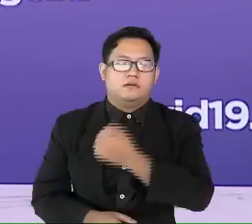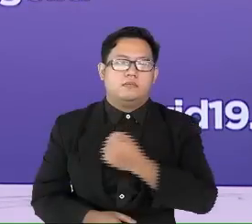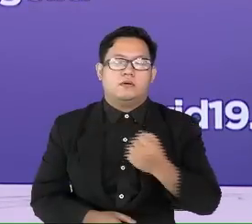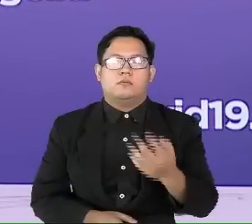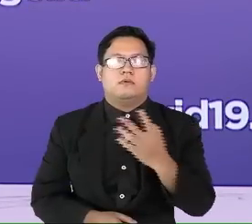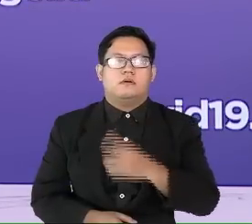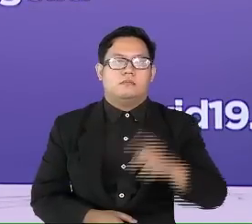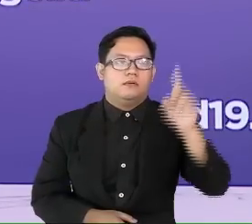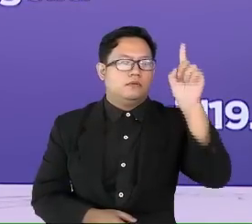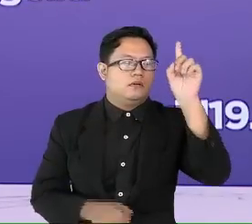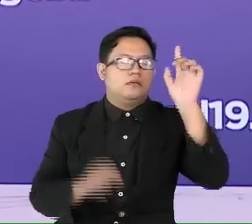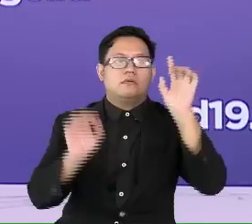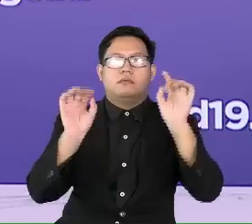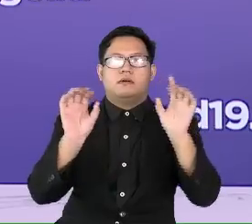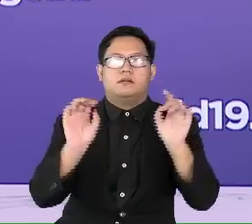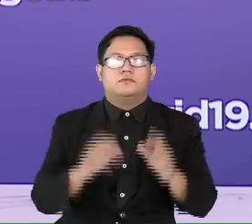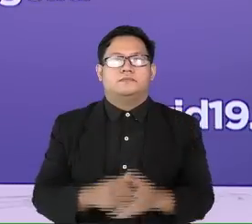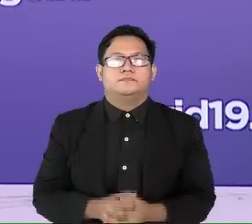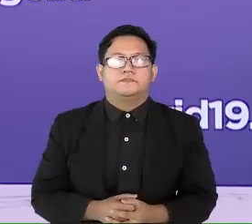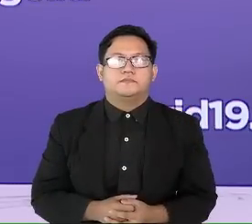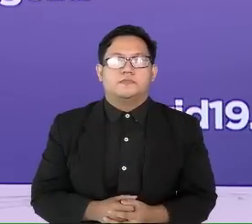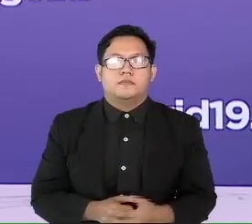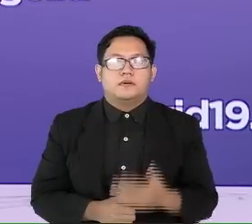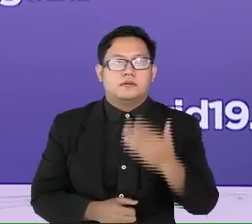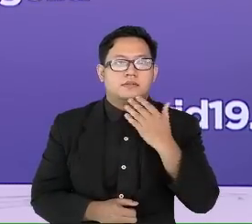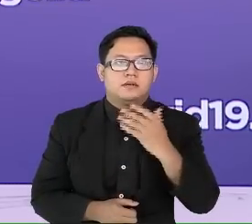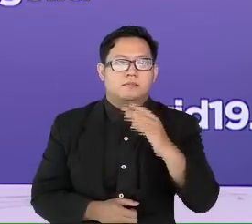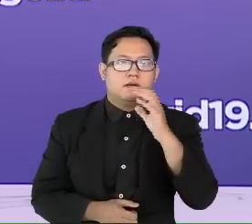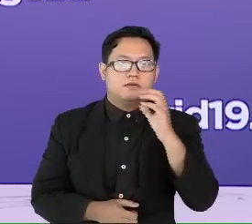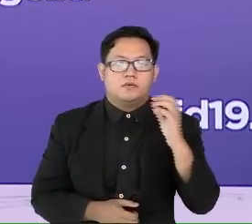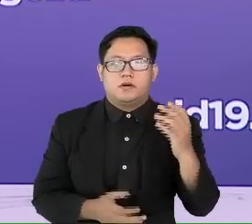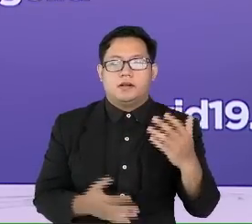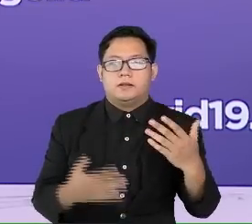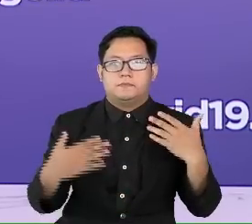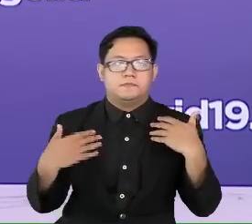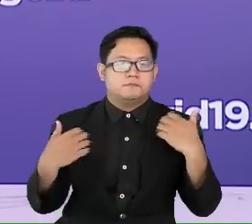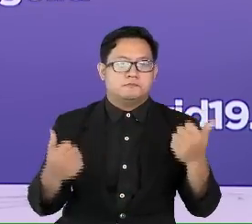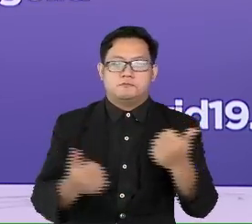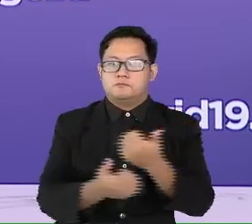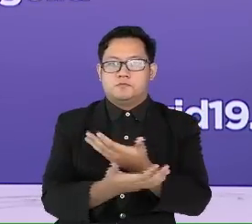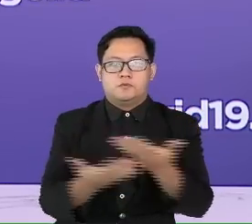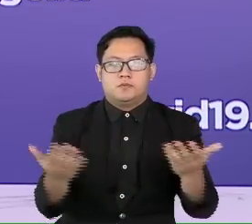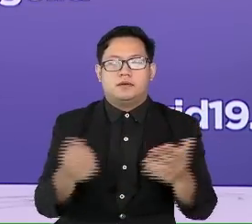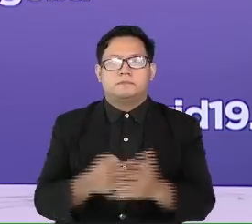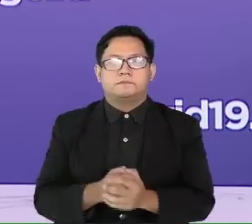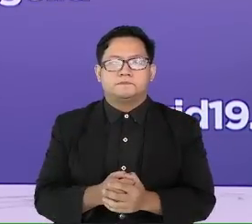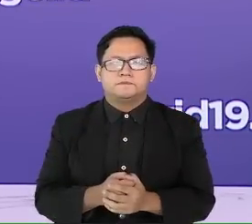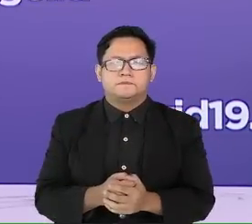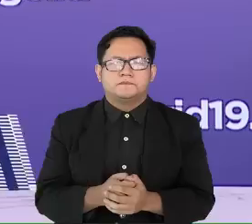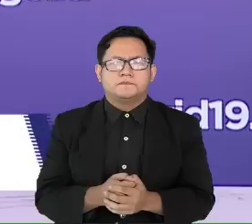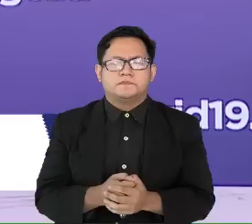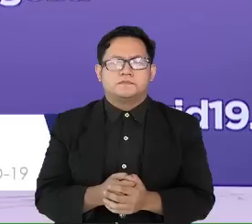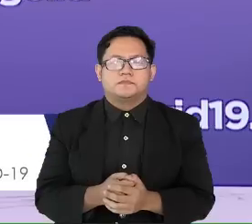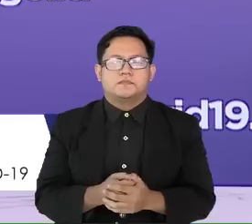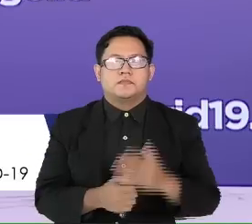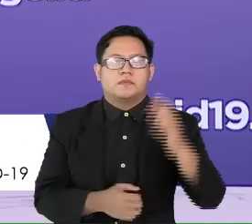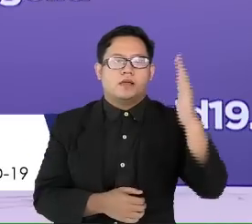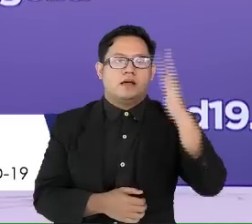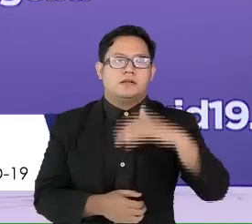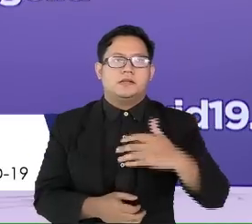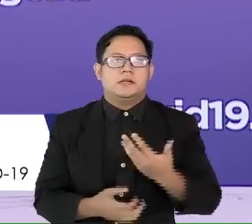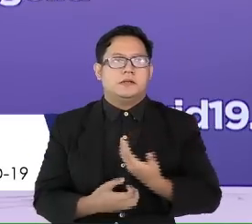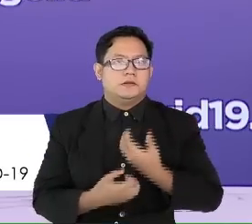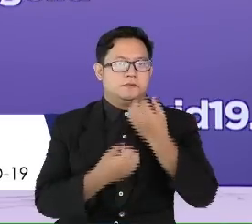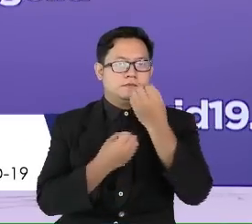Assalamualaikum warahmatullahi wabarakatuh. Selamat sore, salam sejahtera untuk kita semuanya. Hari ini saya akan